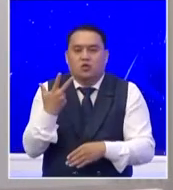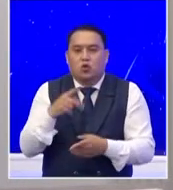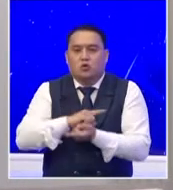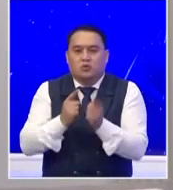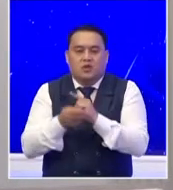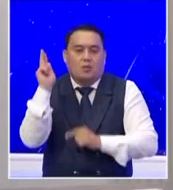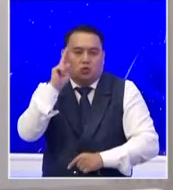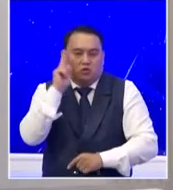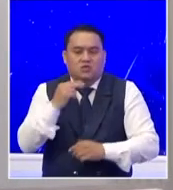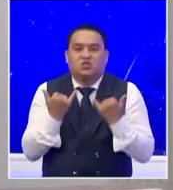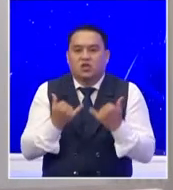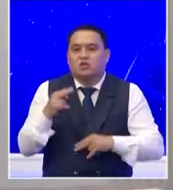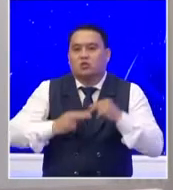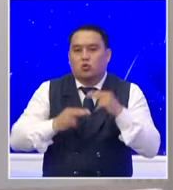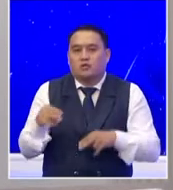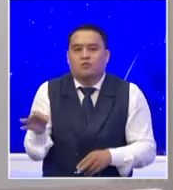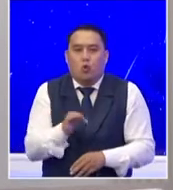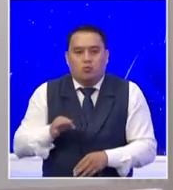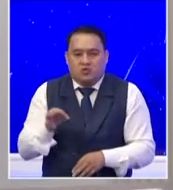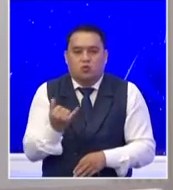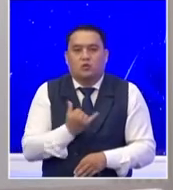данный момент строится в области